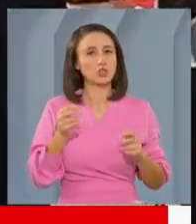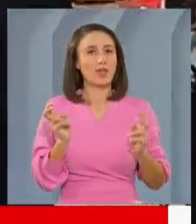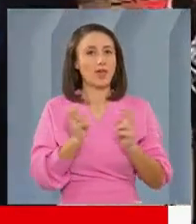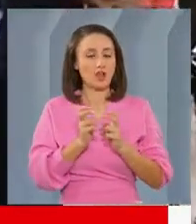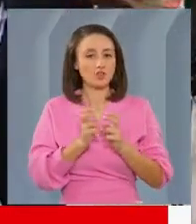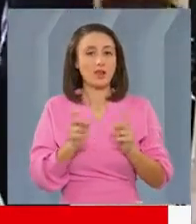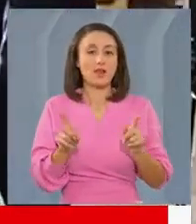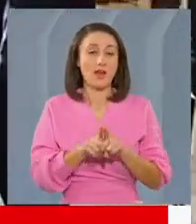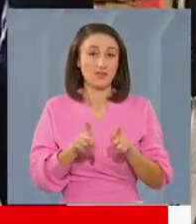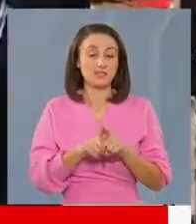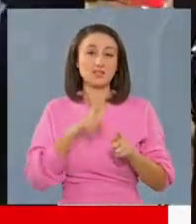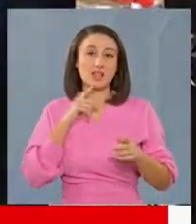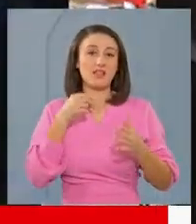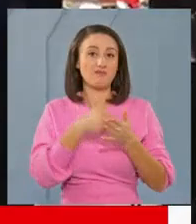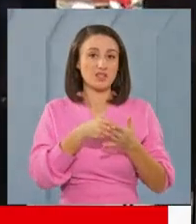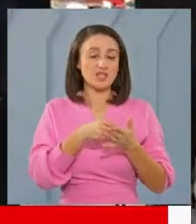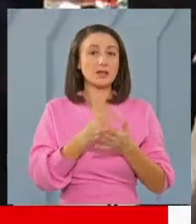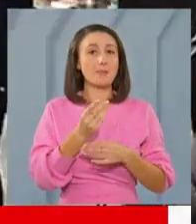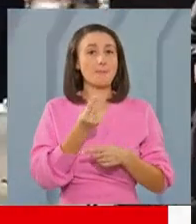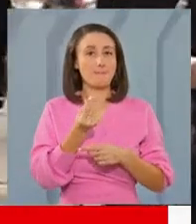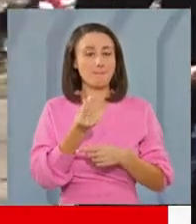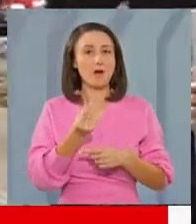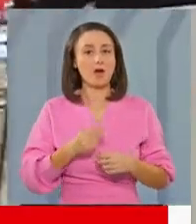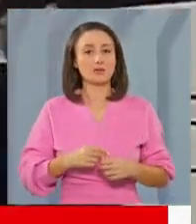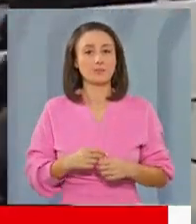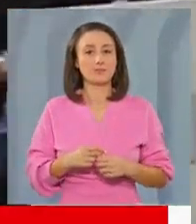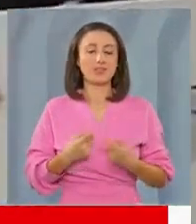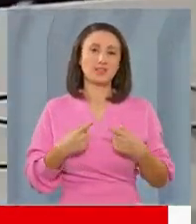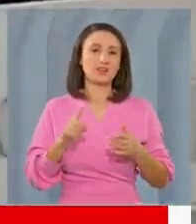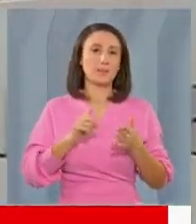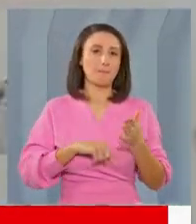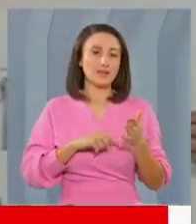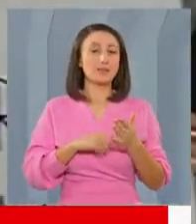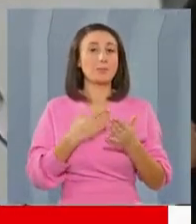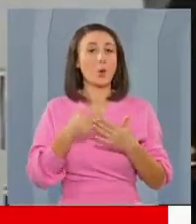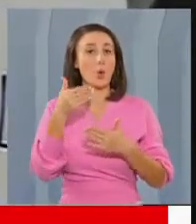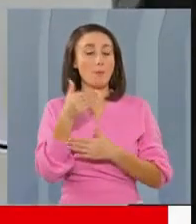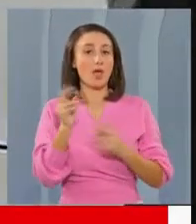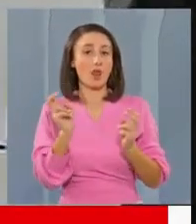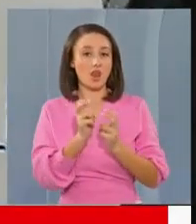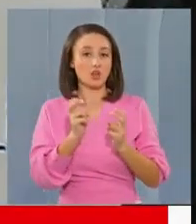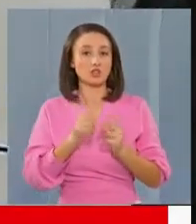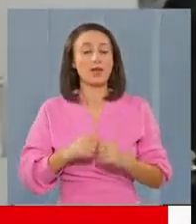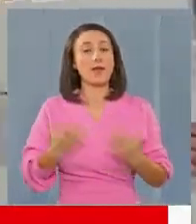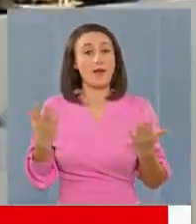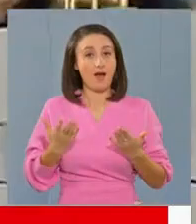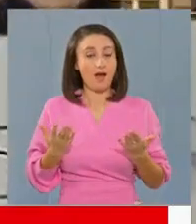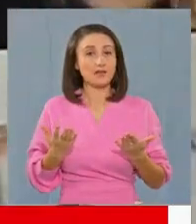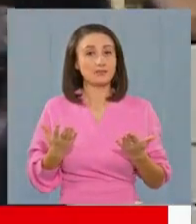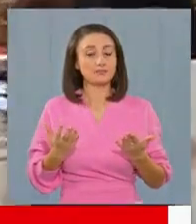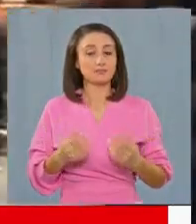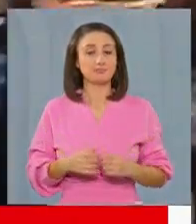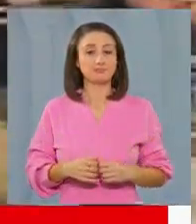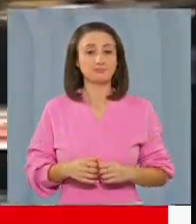energiei se investesc bani în subvenții pentru companii energetice, care, alminteri,